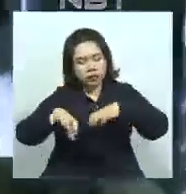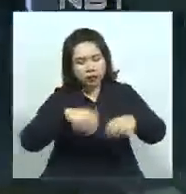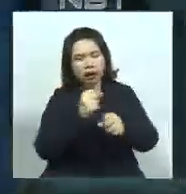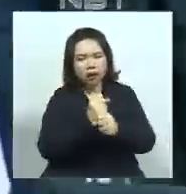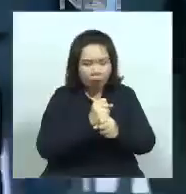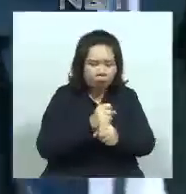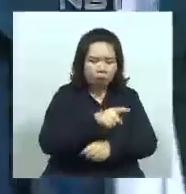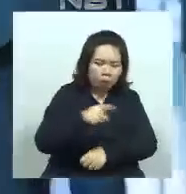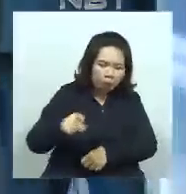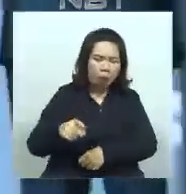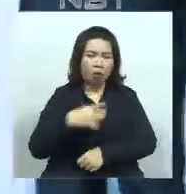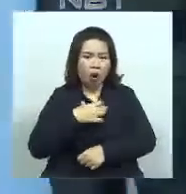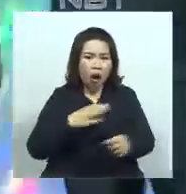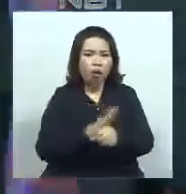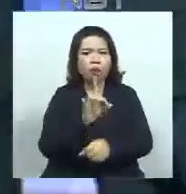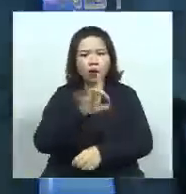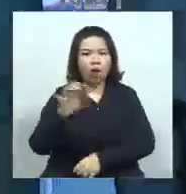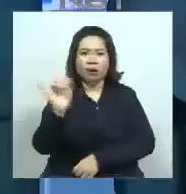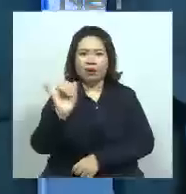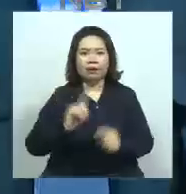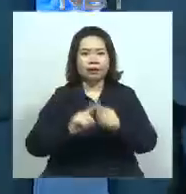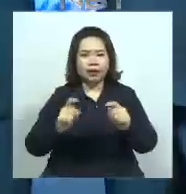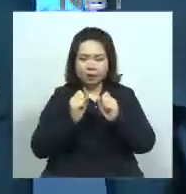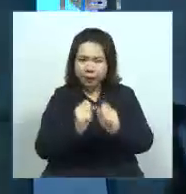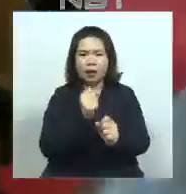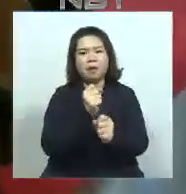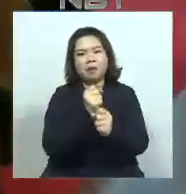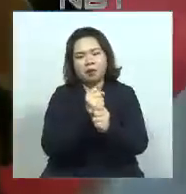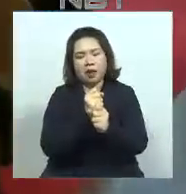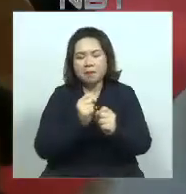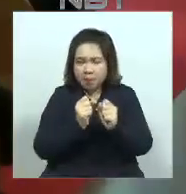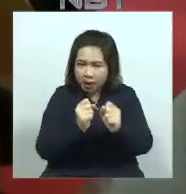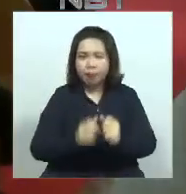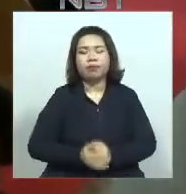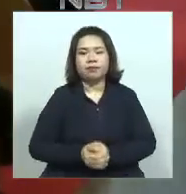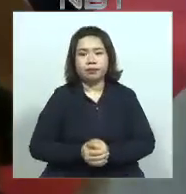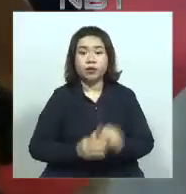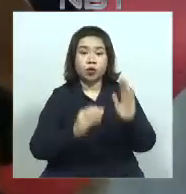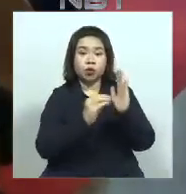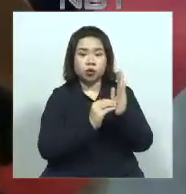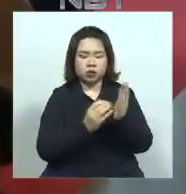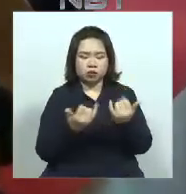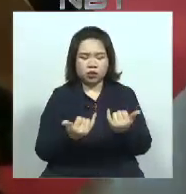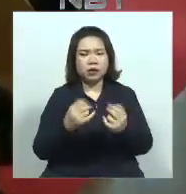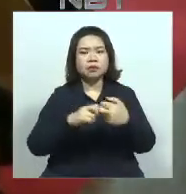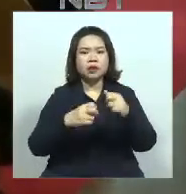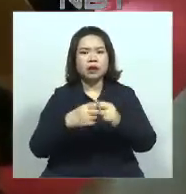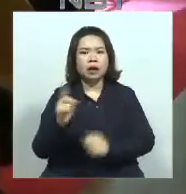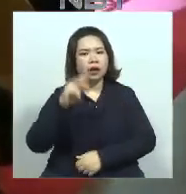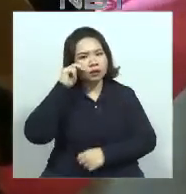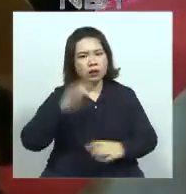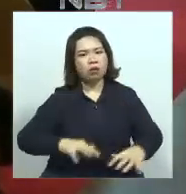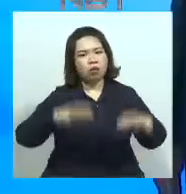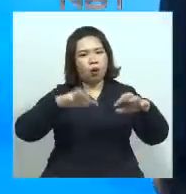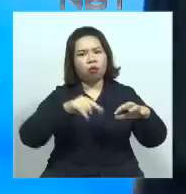พียงพอต่อความต้องการได้ 100% แต่ยืนยันจะทำให้ดีที่สุดส่วนพื้นที่ในกรุงเทพมหานครช่วงที่ผ่านมานั้นเกิดปัญหาน้ำท่วม